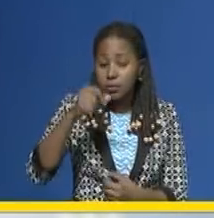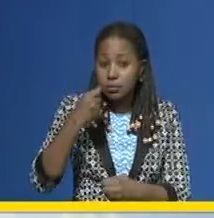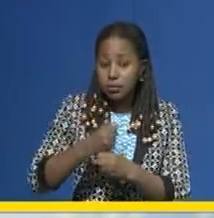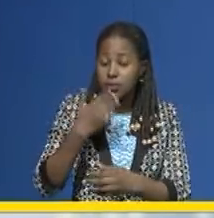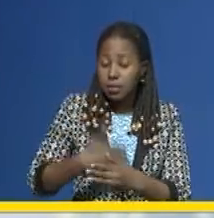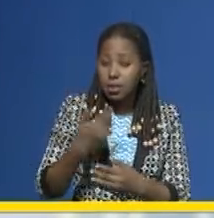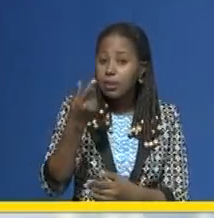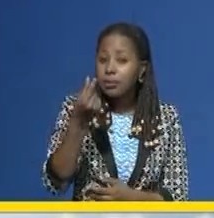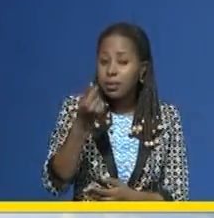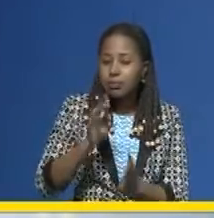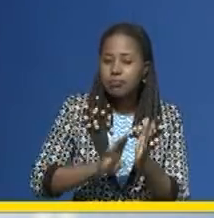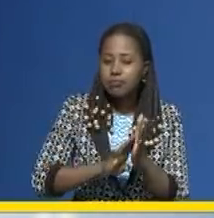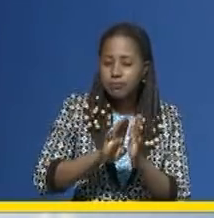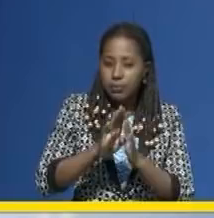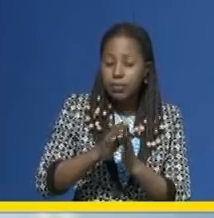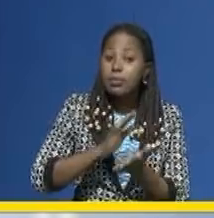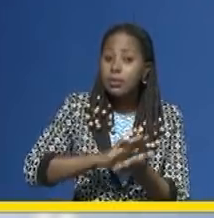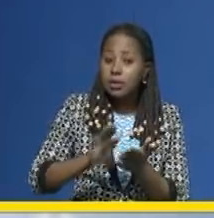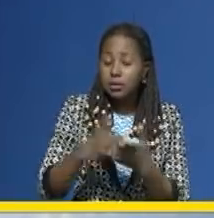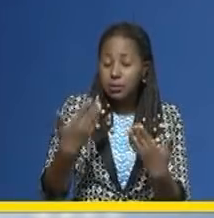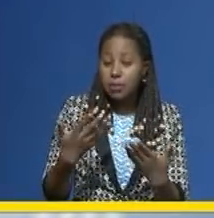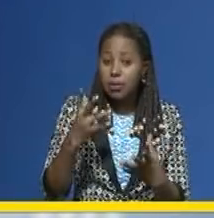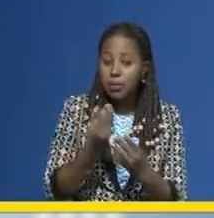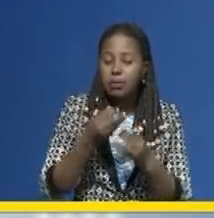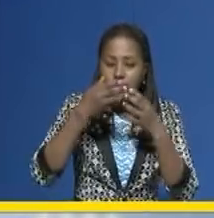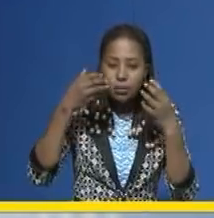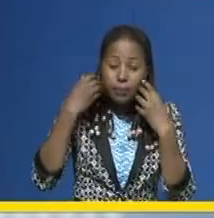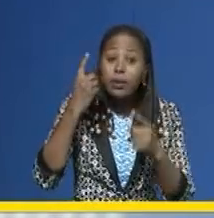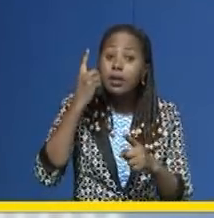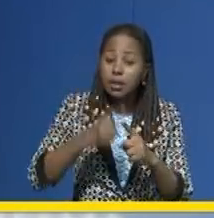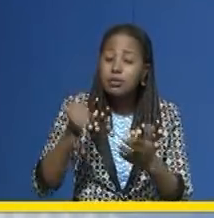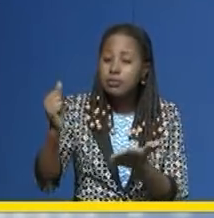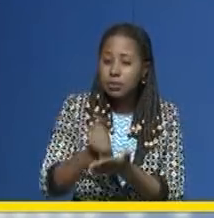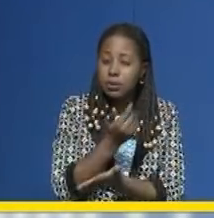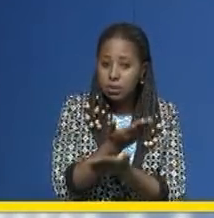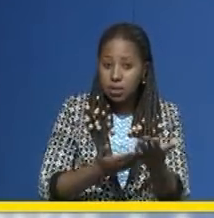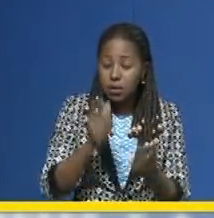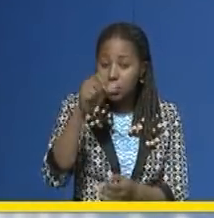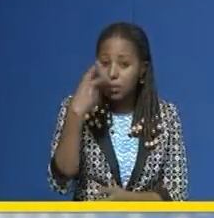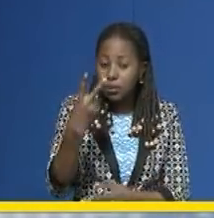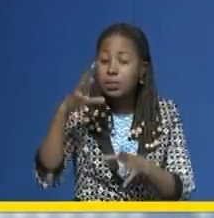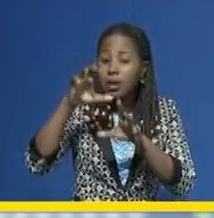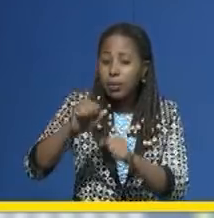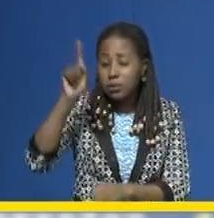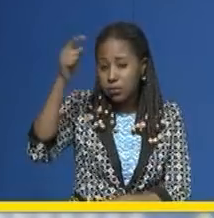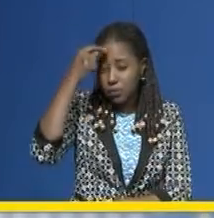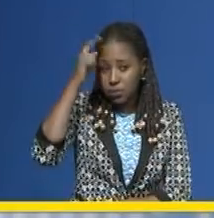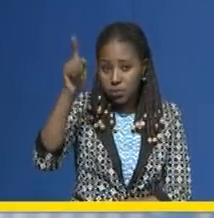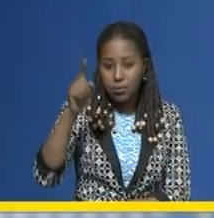biashara wanapandisha bei za vitakasa mikono na maski hatarini kufutiwa leseni zao. Wawili wakamatwa Dodoma.